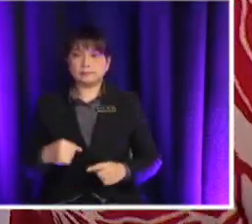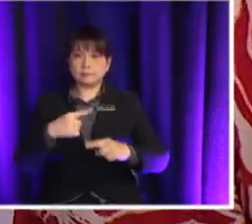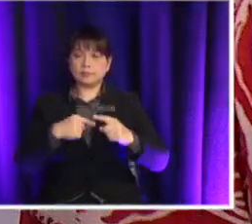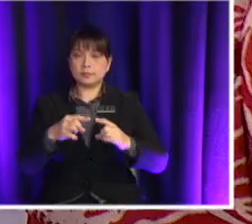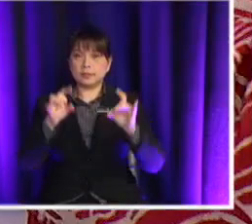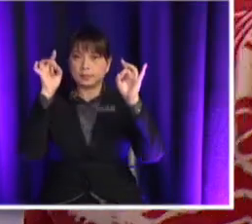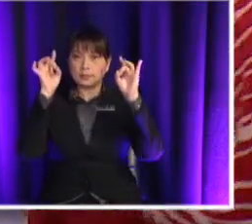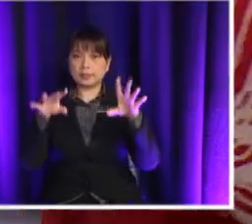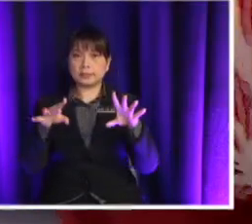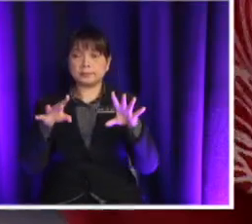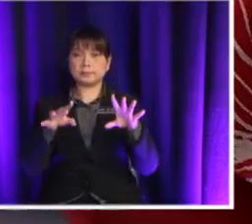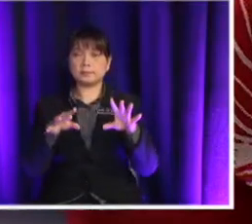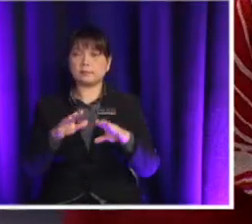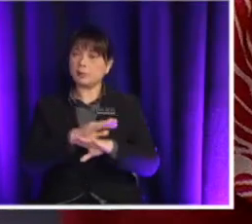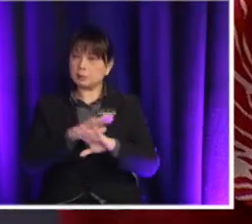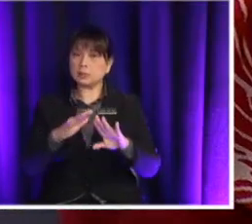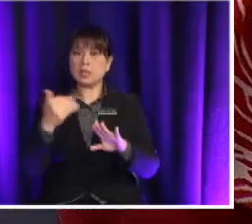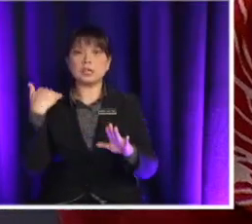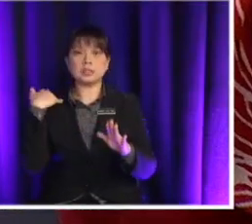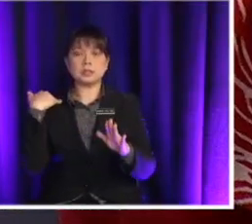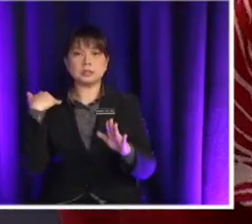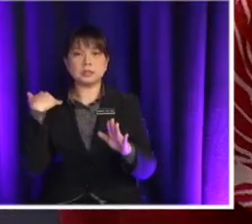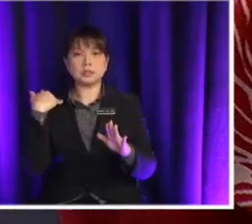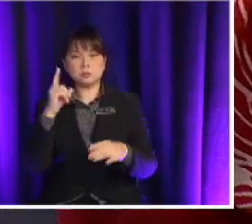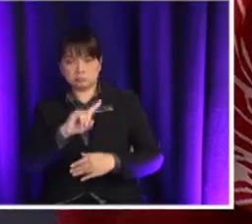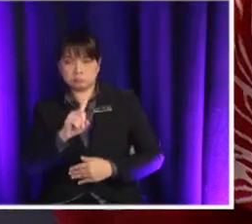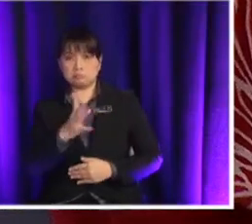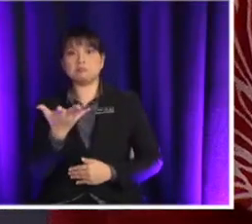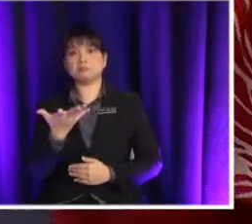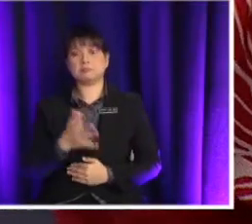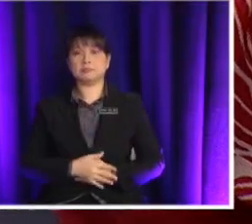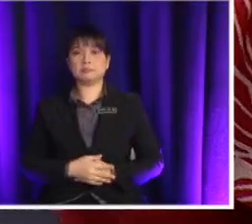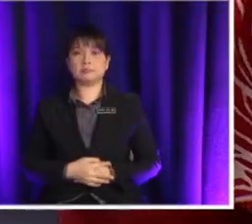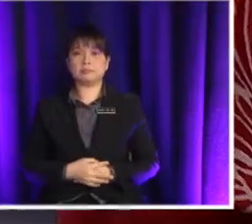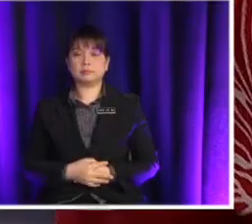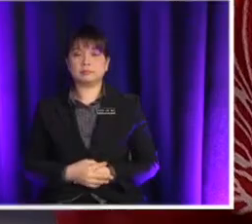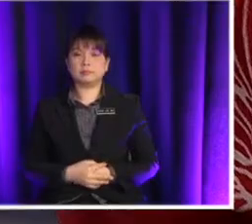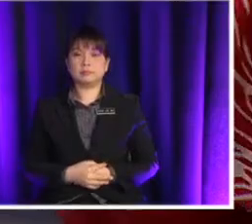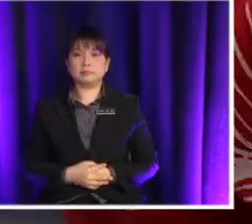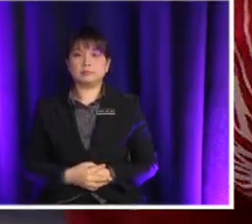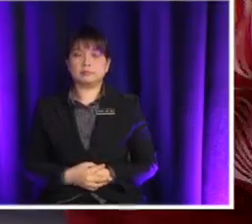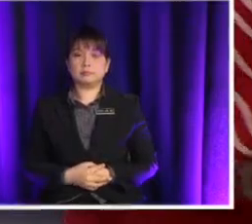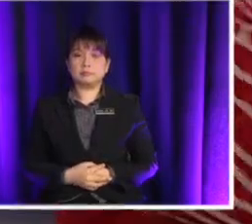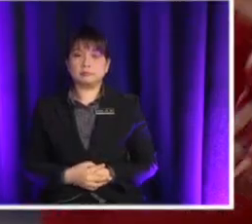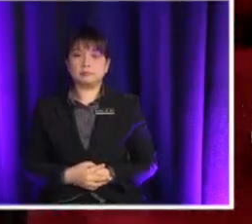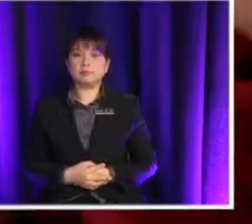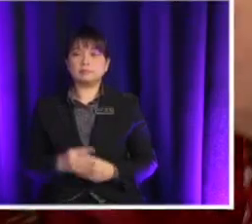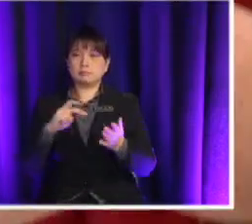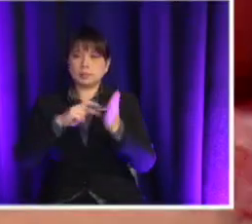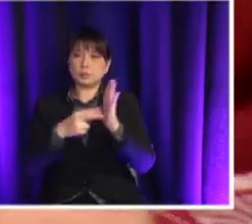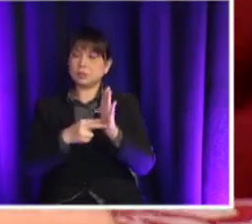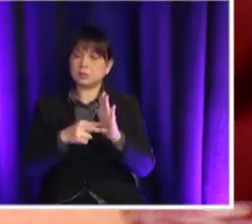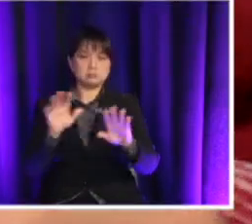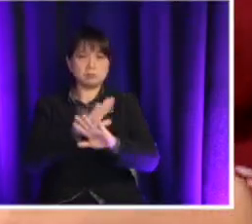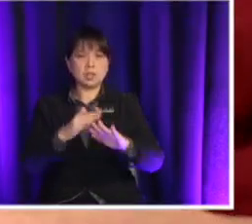sini, okey, dia tidak ada keterusan. Bermaksud ini litar buka. Bermaksud ini tidak ada apa-apa hubungan. Baik.